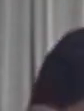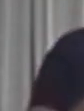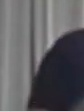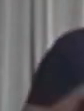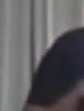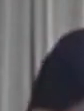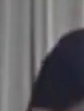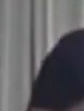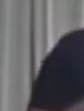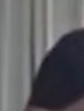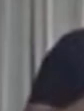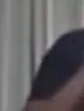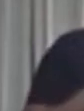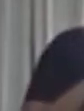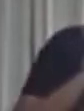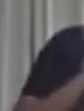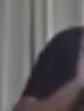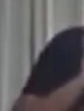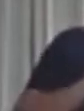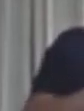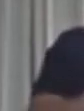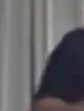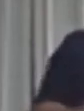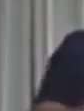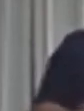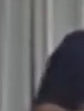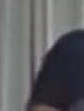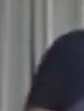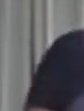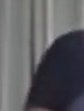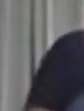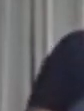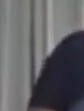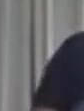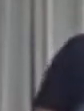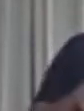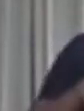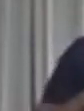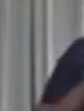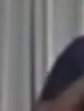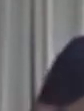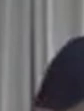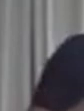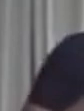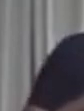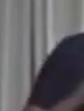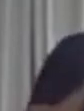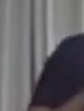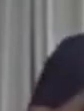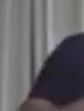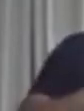நேற்று அரசாங்கத்தின் 2022 வரவுக்கான வரவு செலவு திட்டத்தின் 2 வாசிப்பு மீதான விவாதத்தில் உரையாற்றும் போதே அவர்